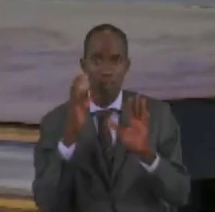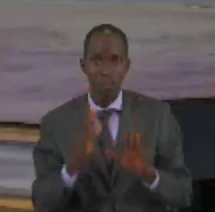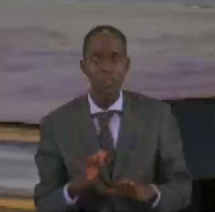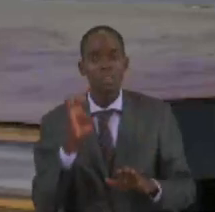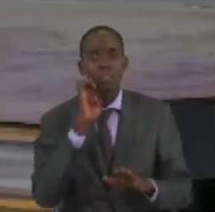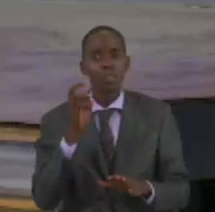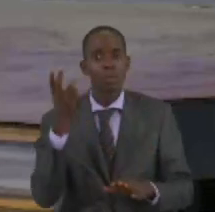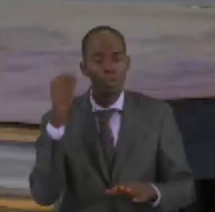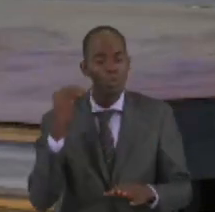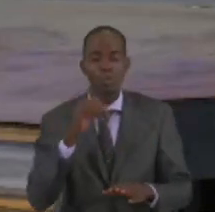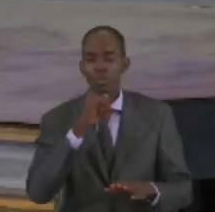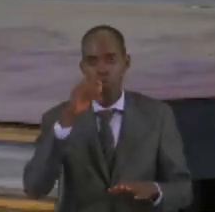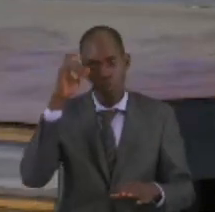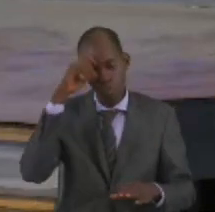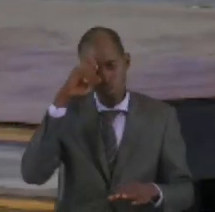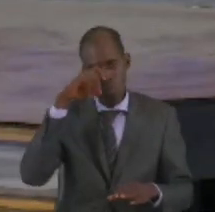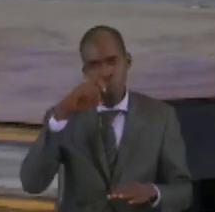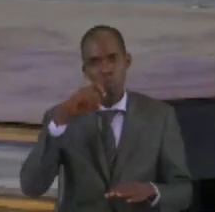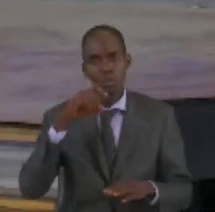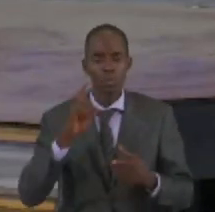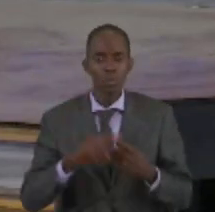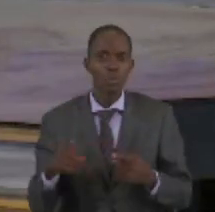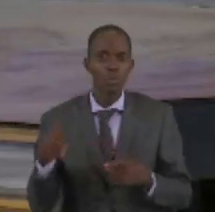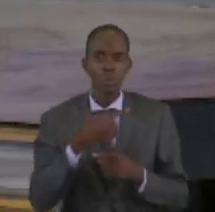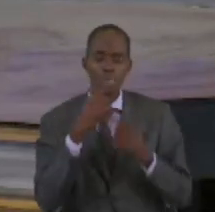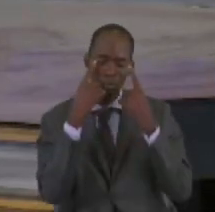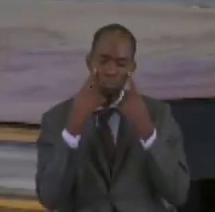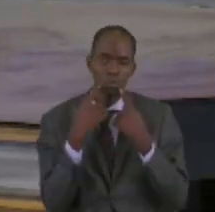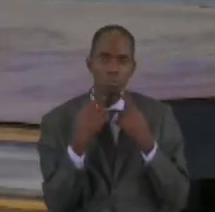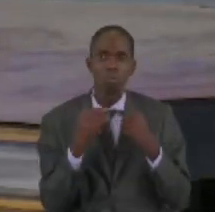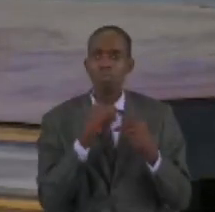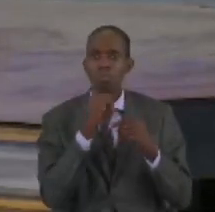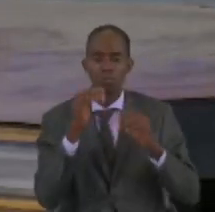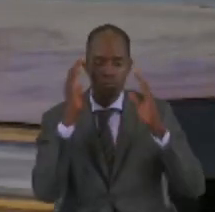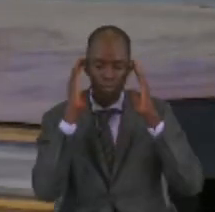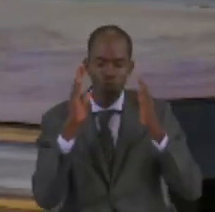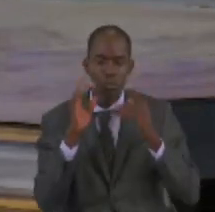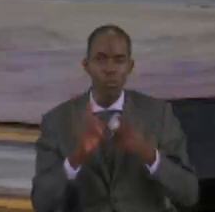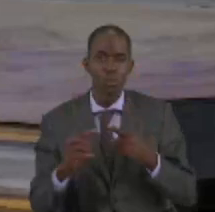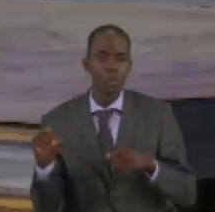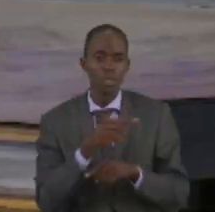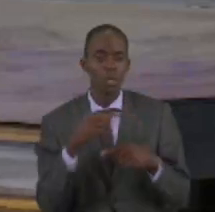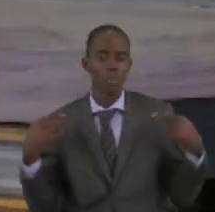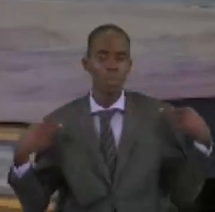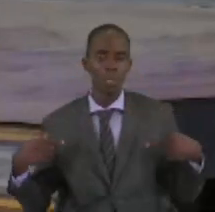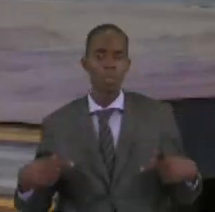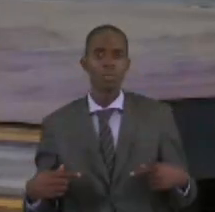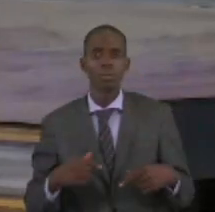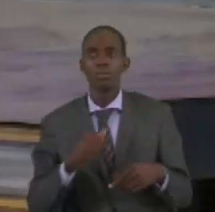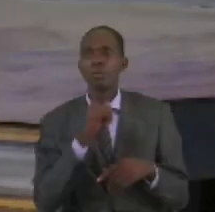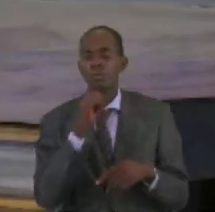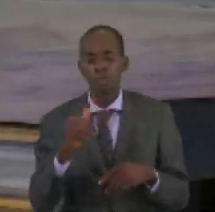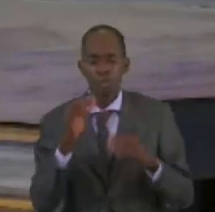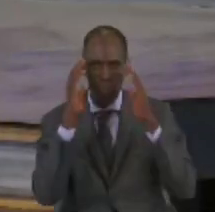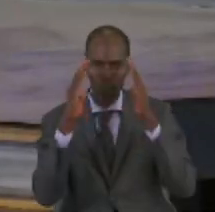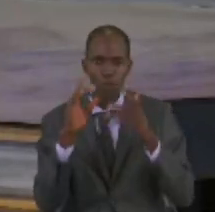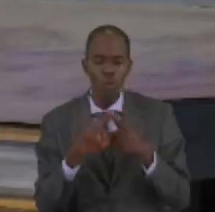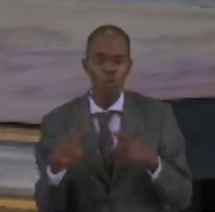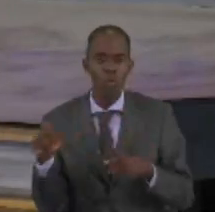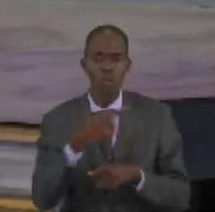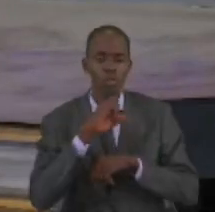Sauveur. Il était insensible à leurs cris. Il était insensible à leur douleur. Il était insensible à